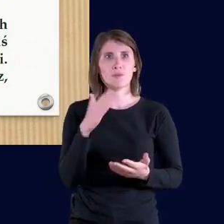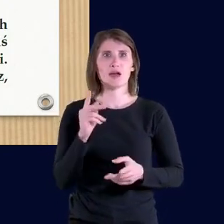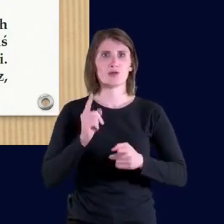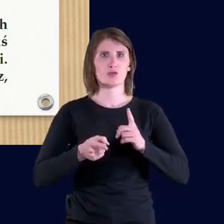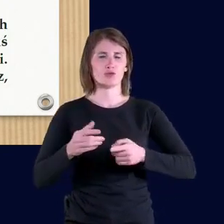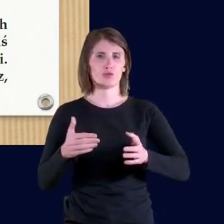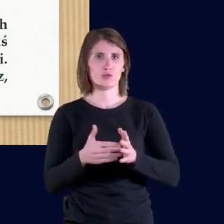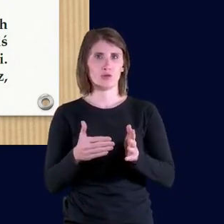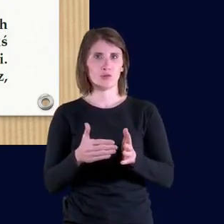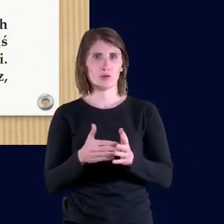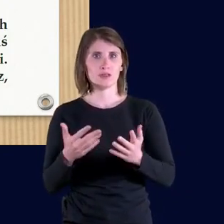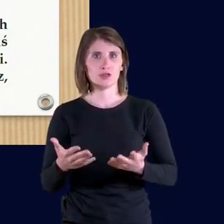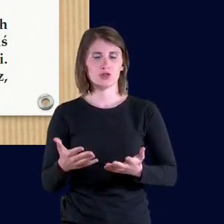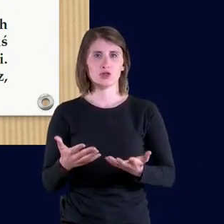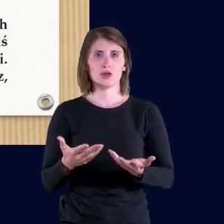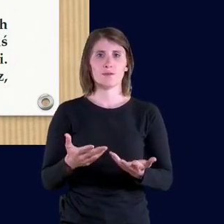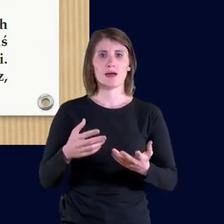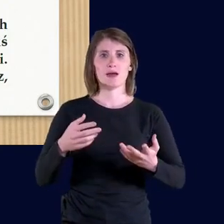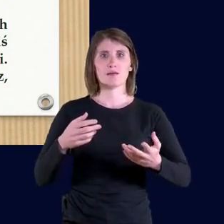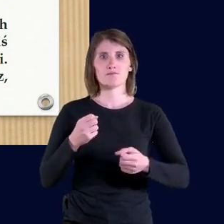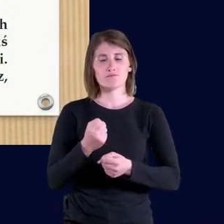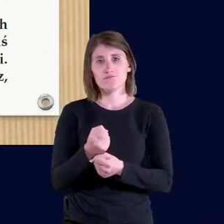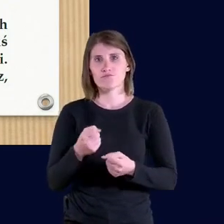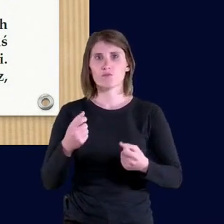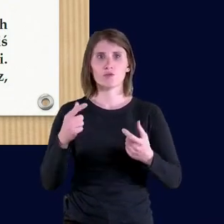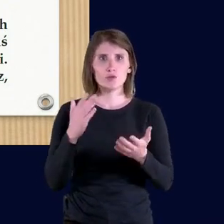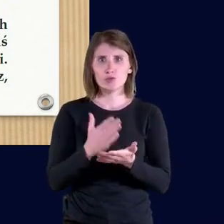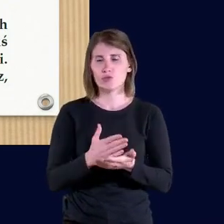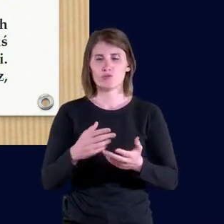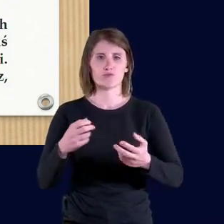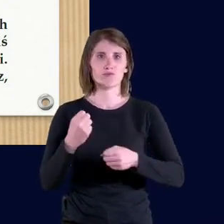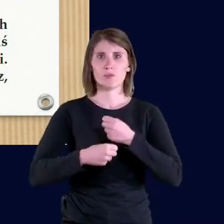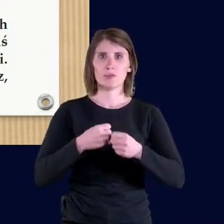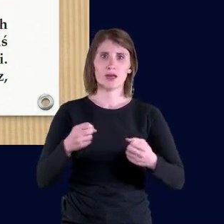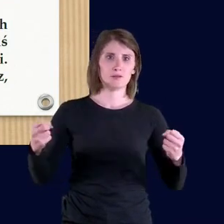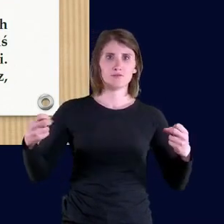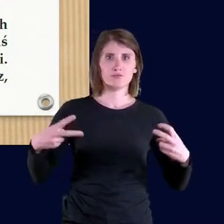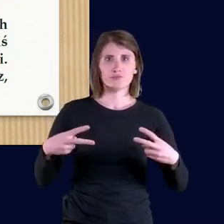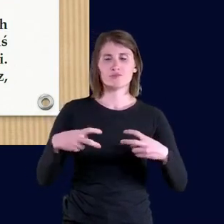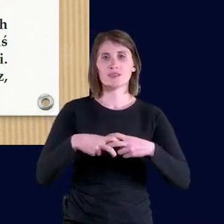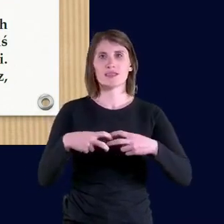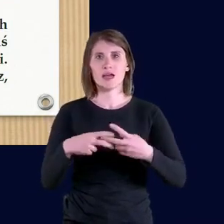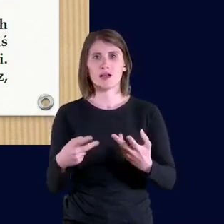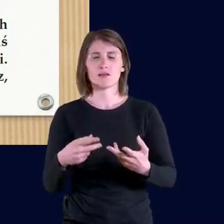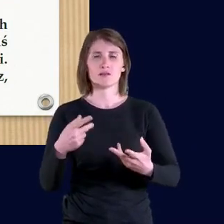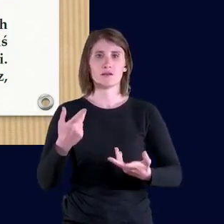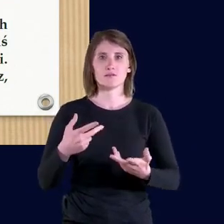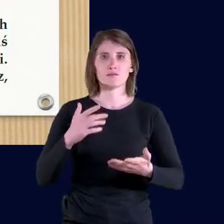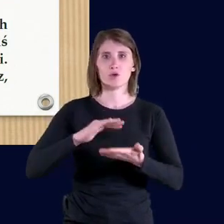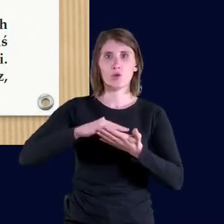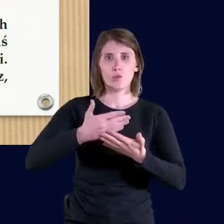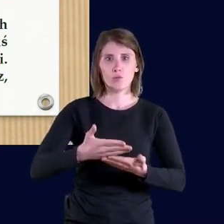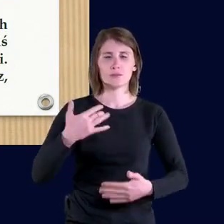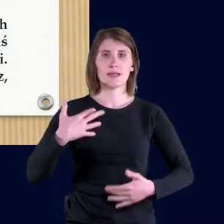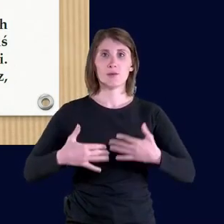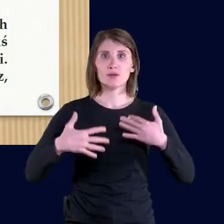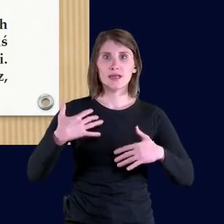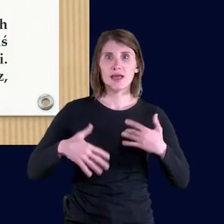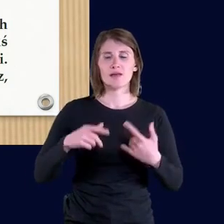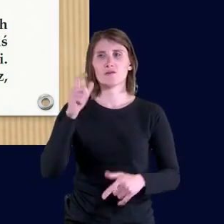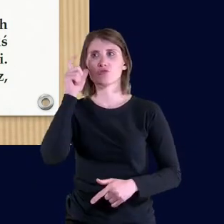wdrożyć w pracę zdalną prawda musimy wykorzystać różnego rodzaju narzędzia komputery laptopy